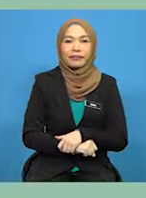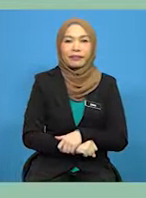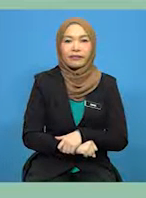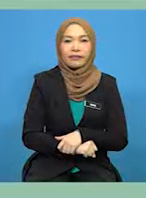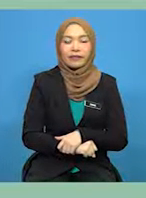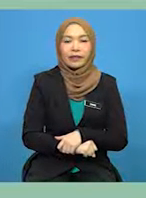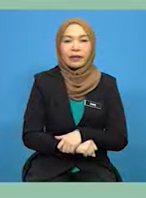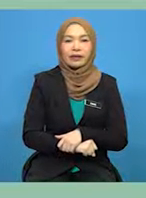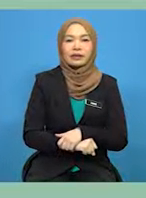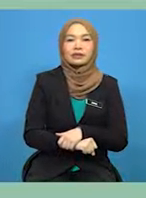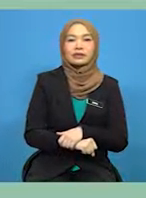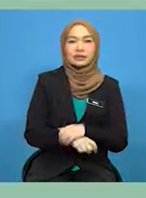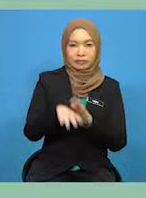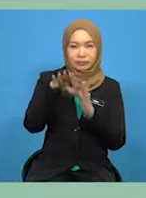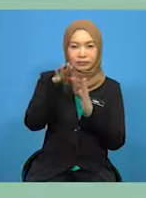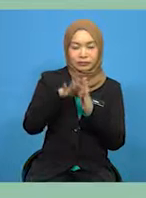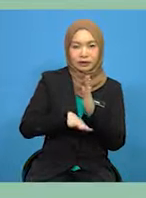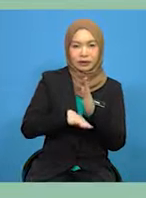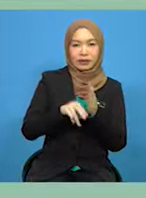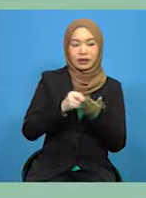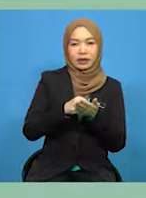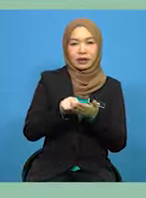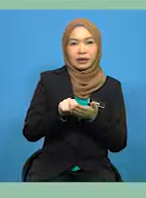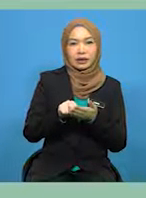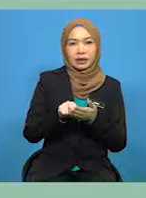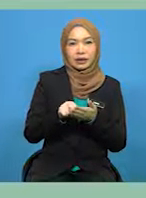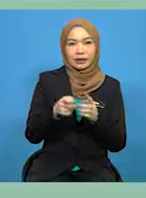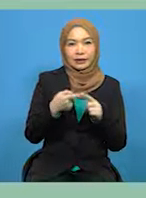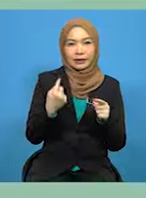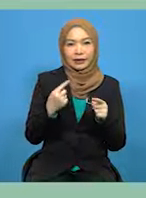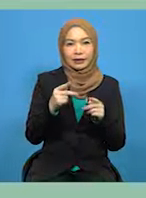lebih rendah nilainya daripada keadaan sebenar.